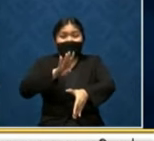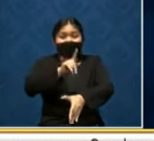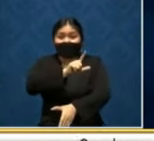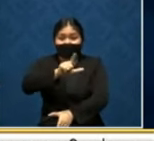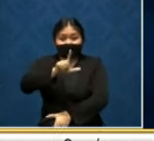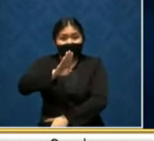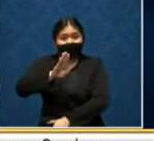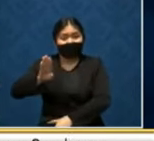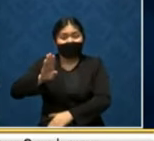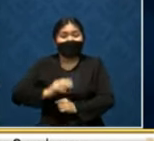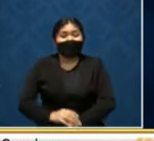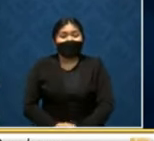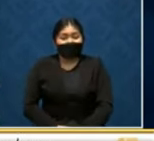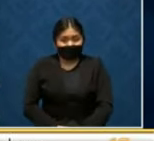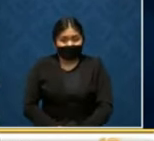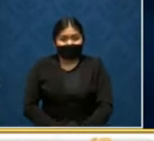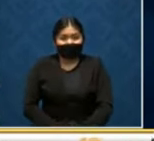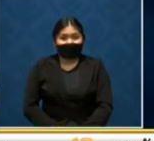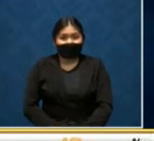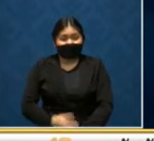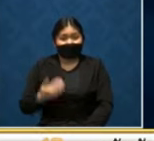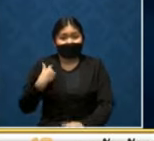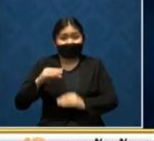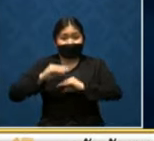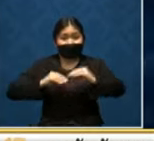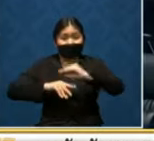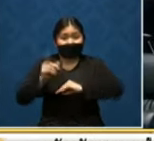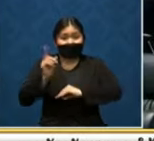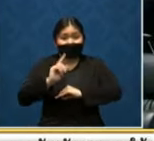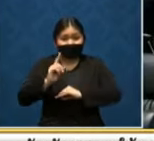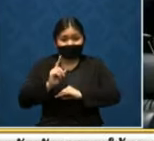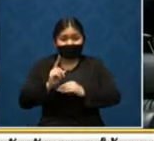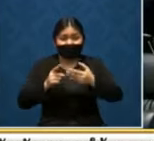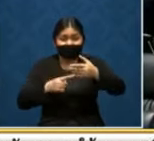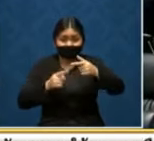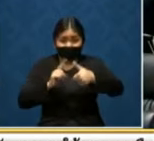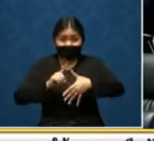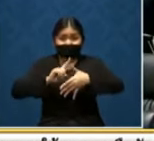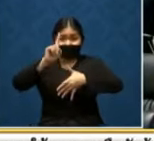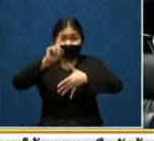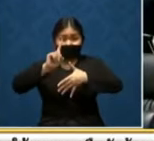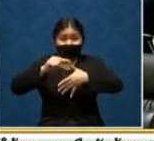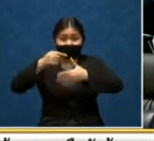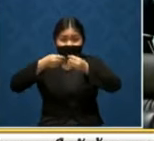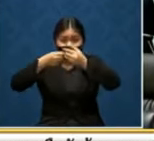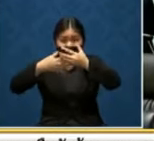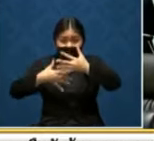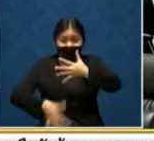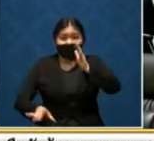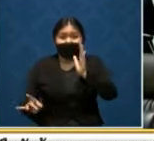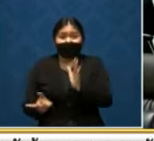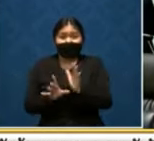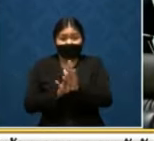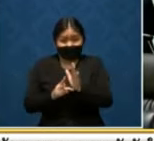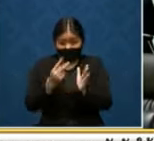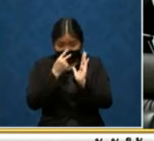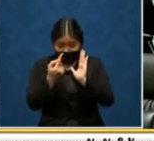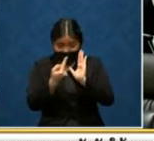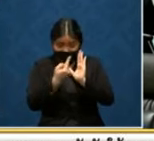ท่านประธาน394ล้านบาทมีโครงการไหนบ้างไล่มาตั้งแต่โครงการที่ 1จนไปถึงโครงการสุดท้ายท่านประธานเห็นไหม